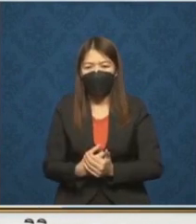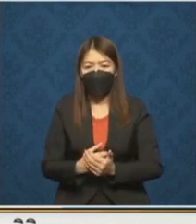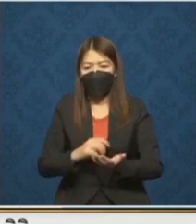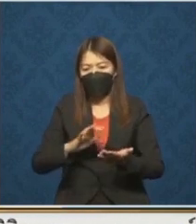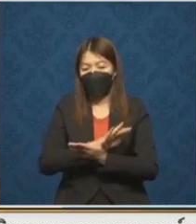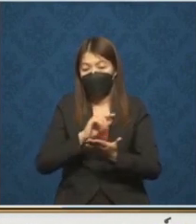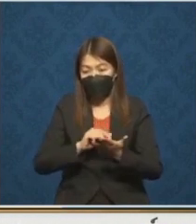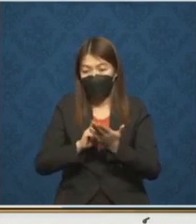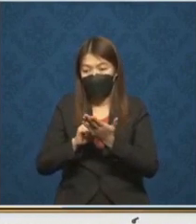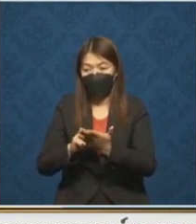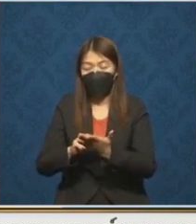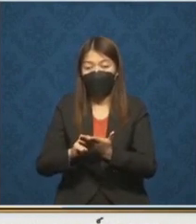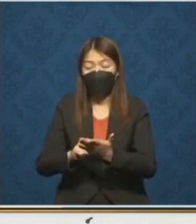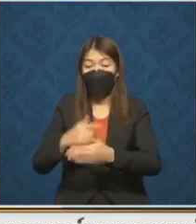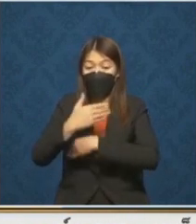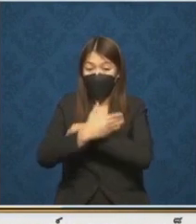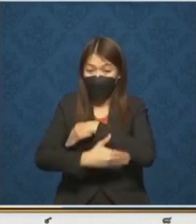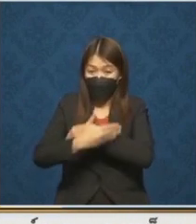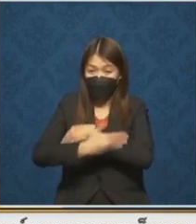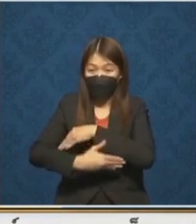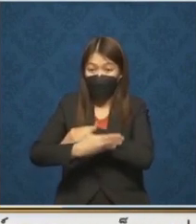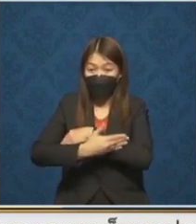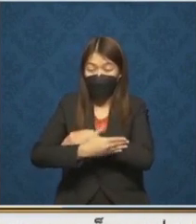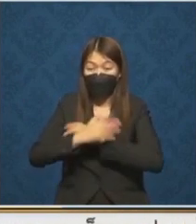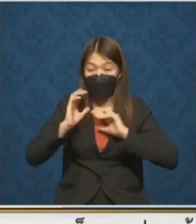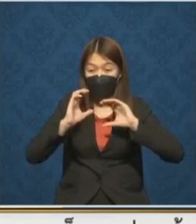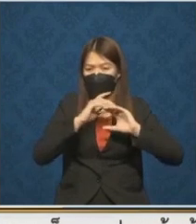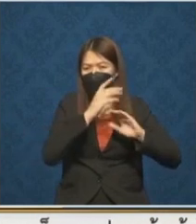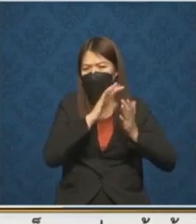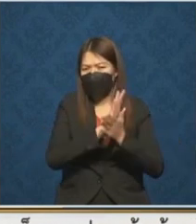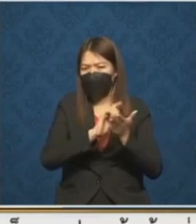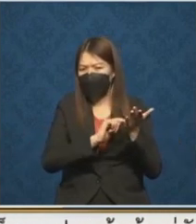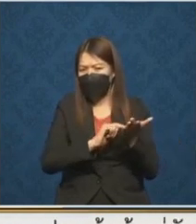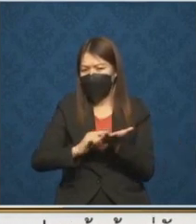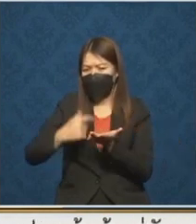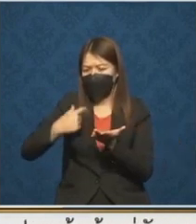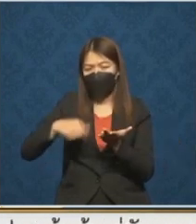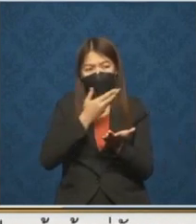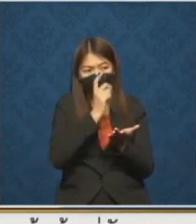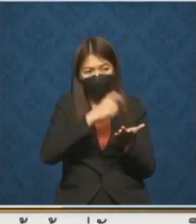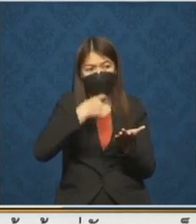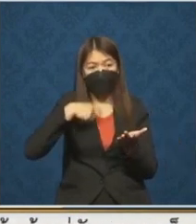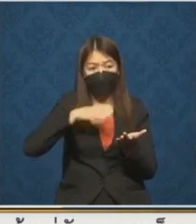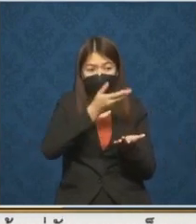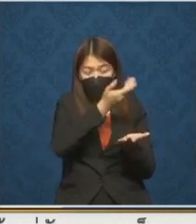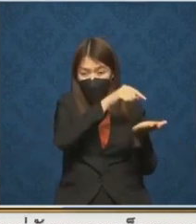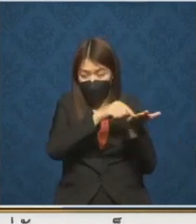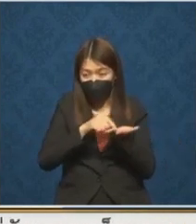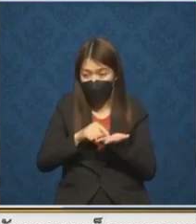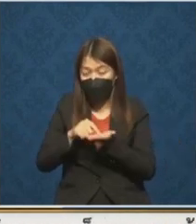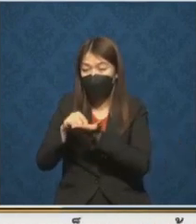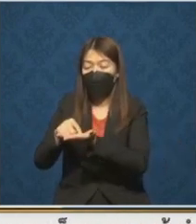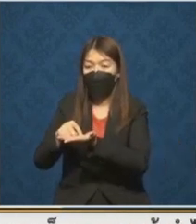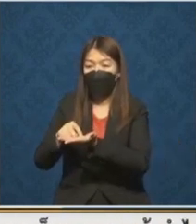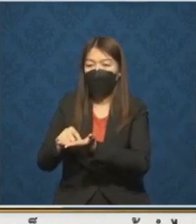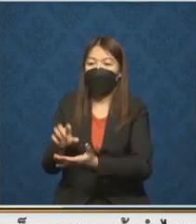การลดไฟก็มีหมายขอหมายสารไปยังกมบัคับคดีแล้วก็เพื่อ